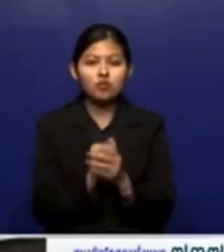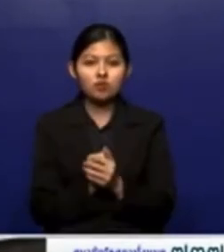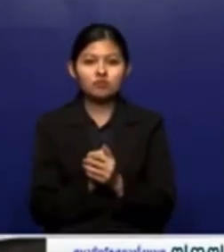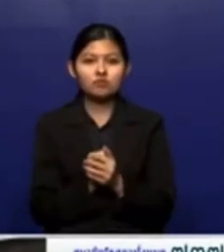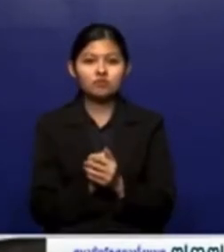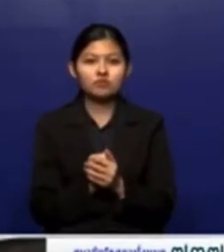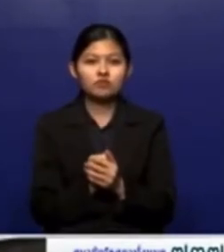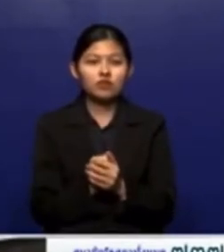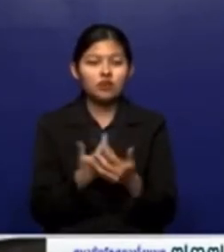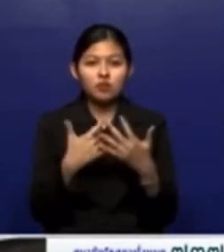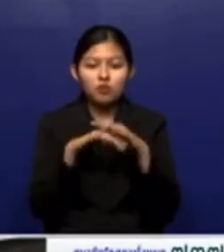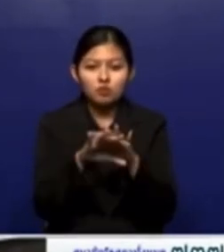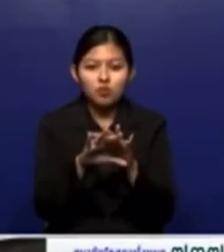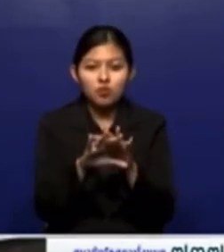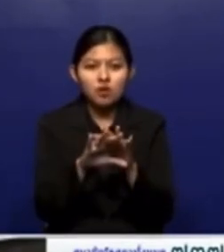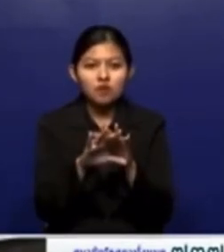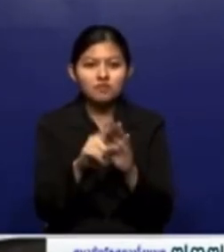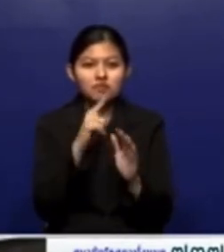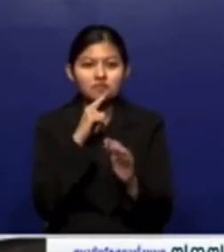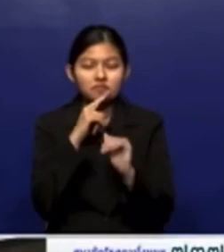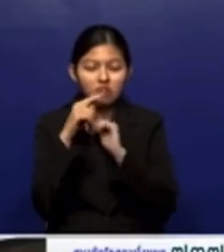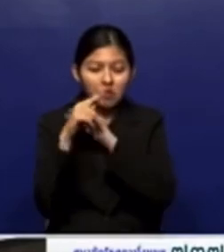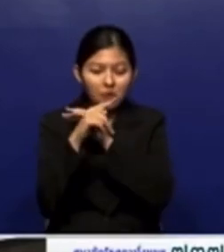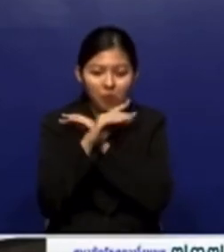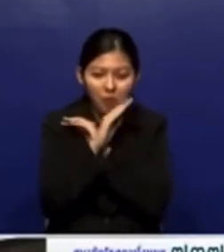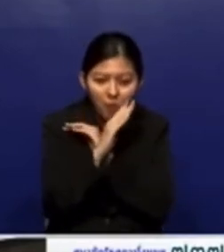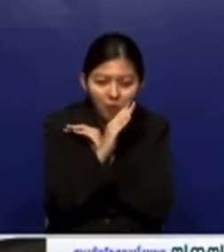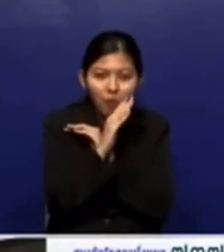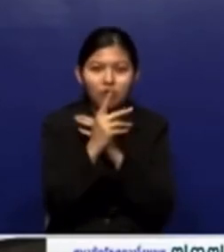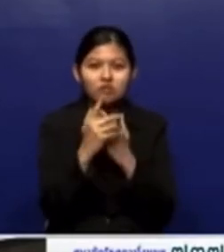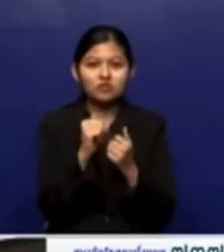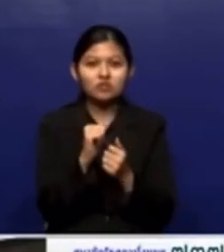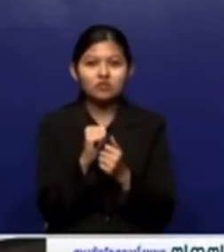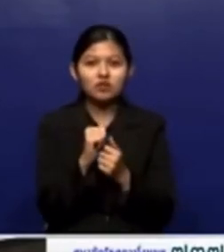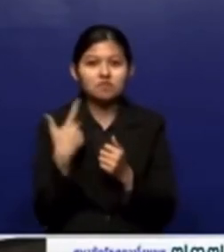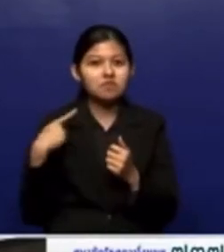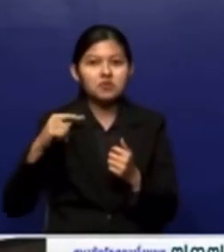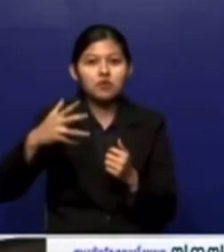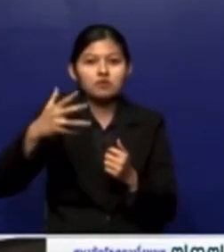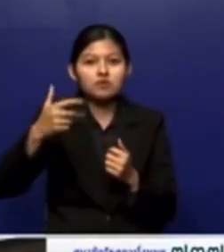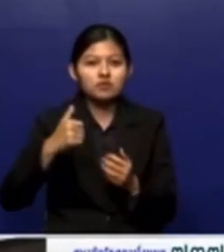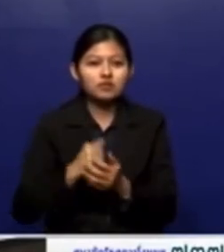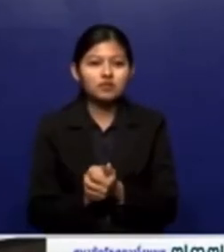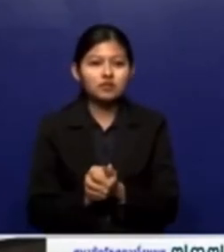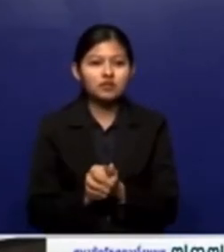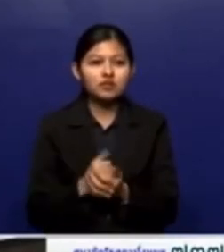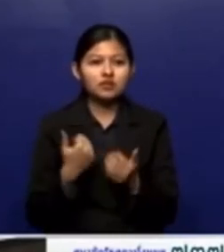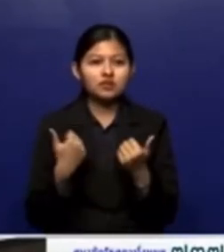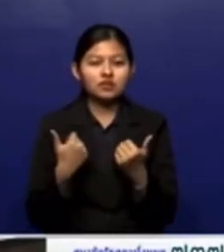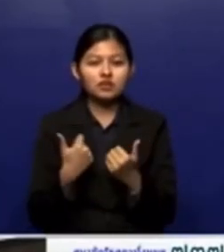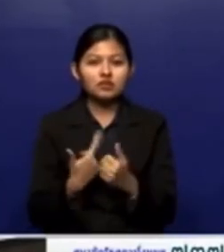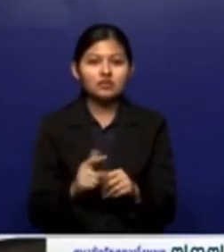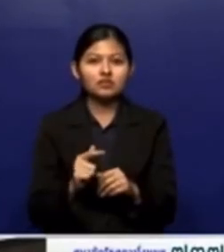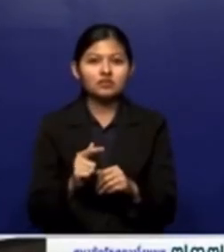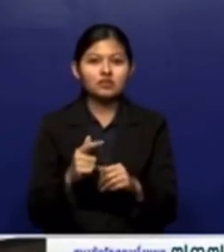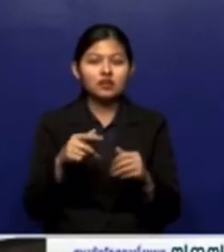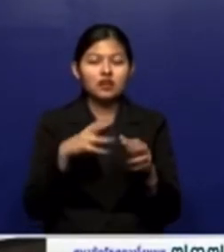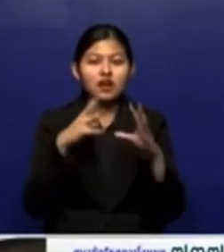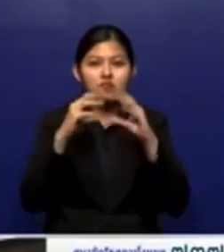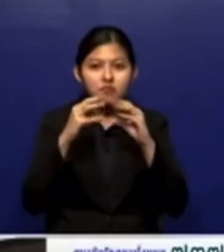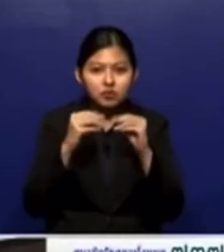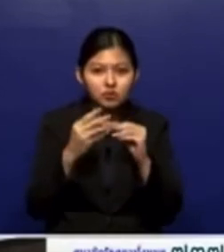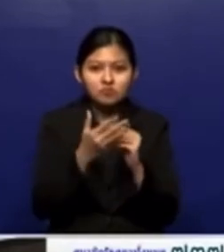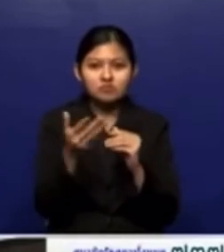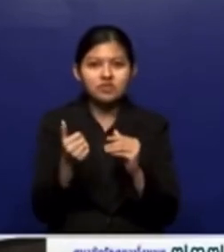ศรีธนญชัยโกหกปลิ้นปั้นแล้วก็ไร้สาระสิ้นดีกี้คือสภาโจ๊กครับผมเกี่ยวกับชื่อ